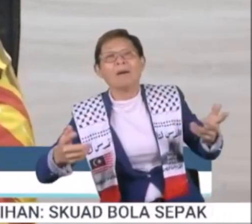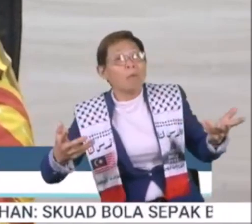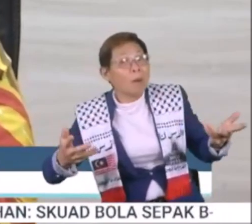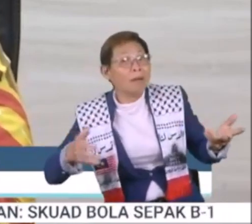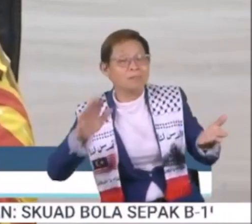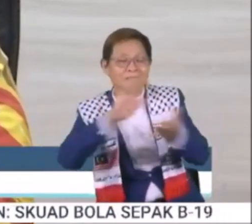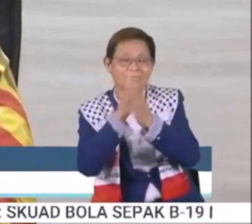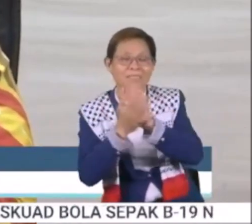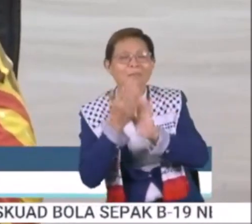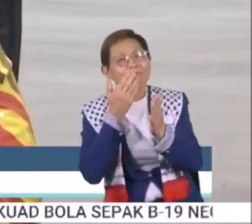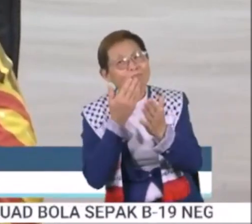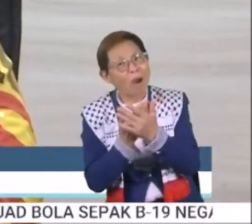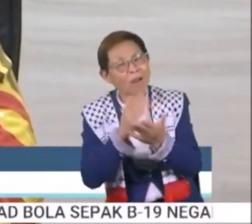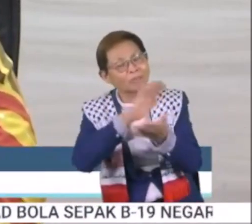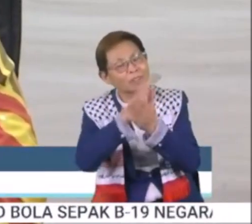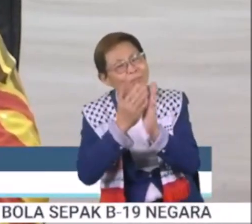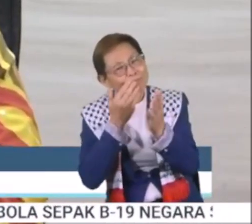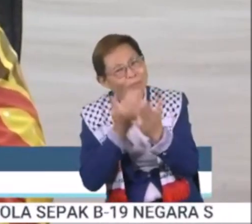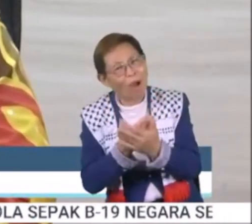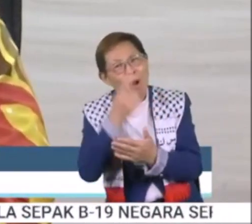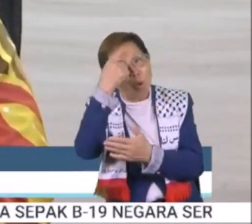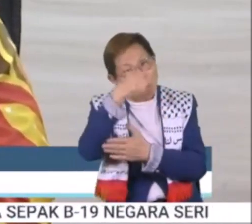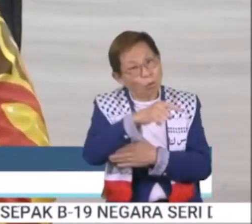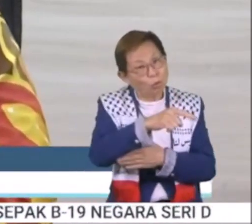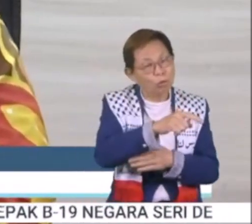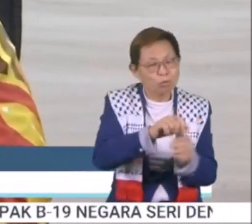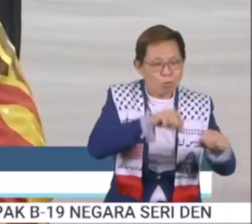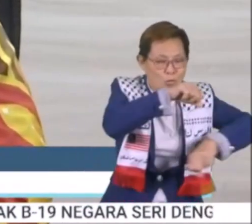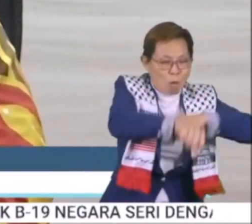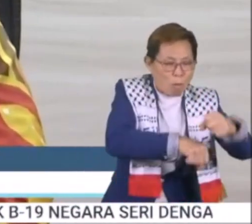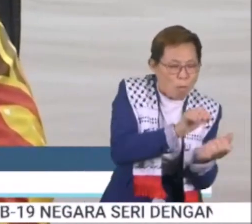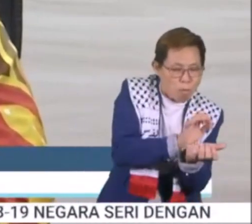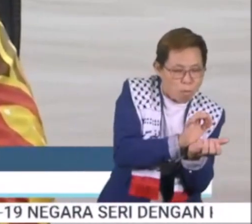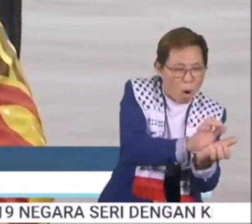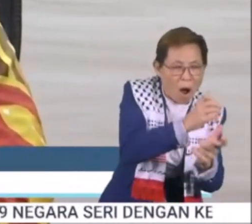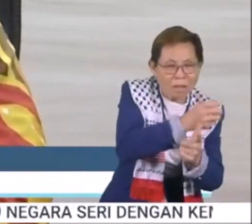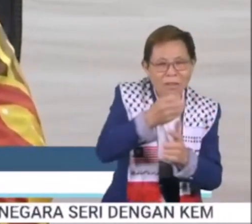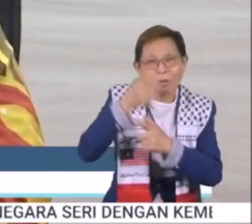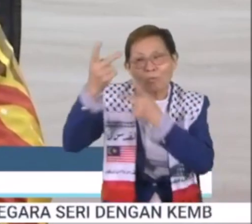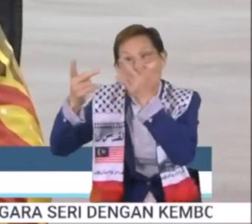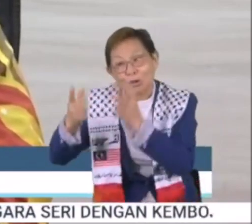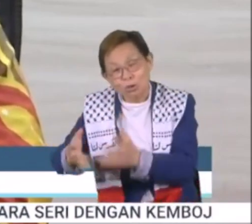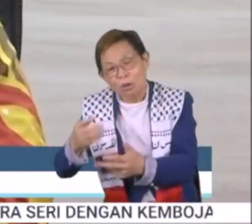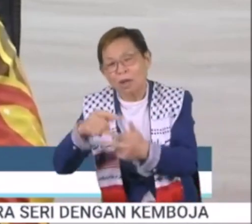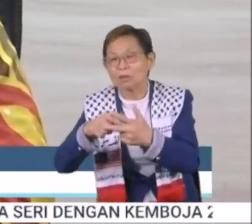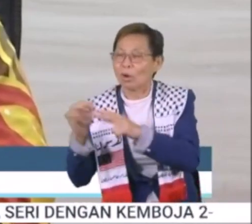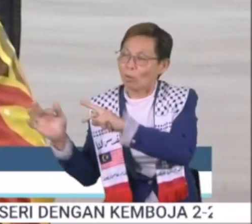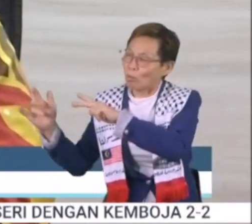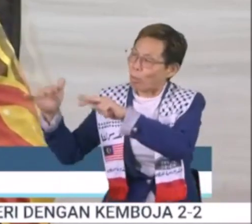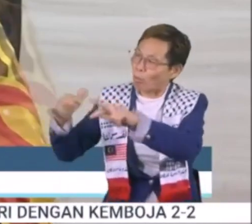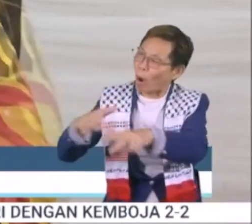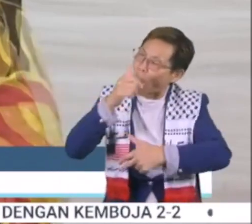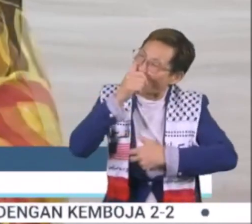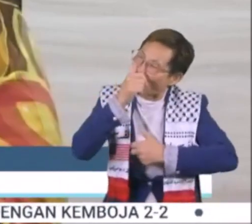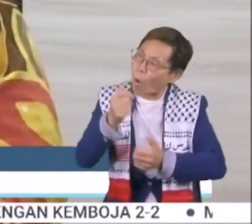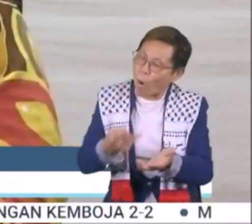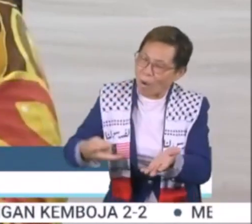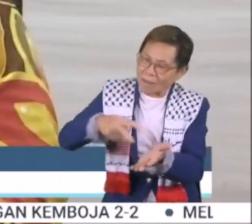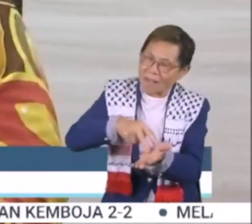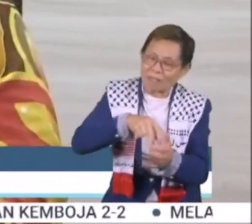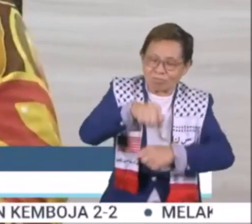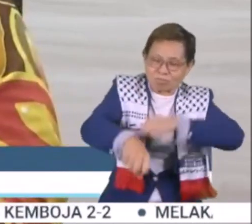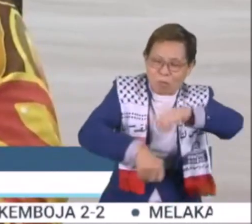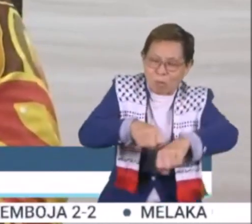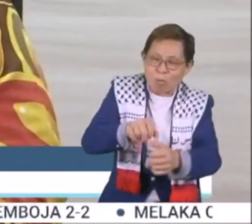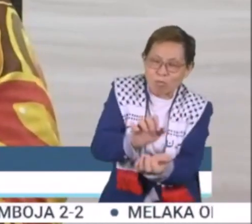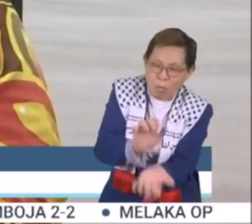kebaikan buat semua pihak, sama ada penarik beca itu sendiri dan juga para pelancong atau pengunjung yang berminat untuk naik beca.